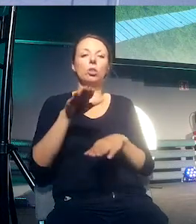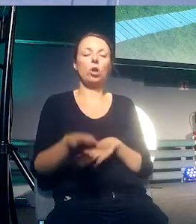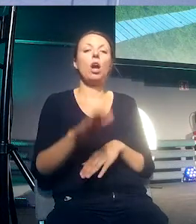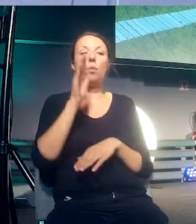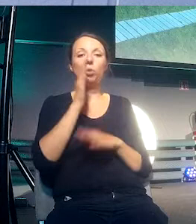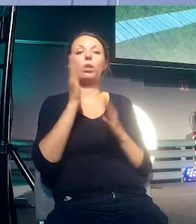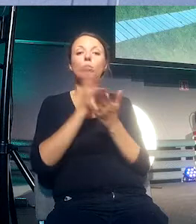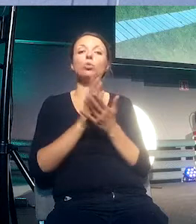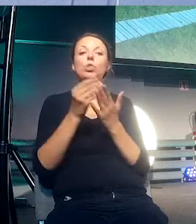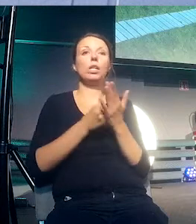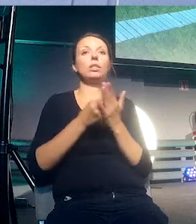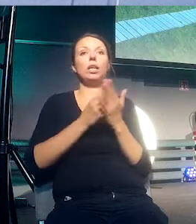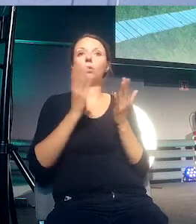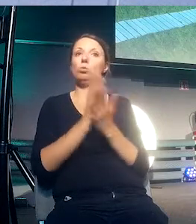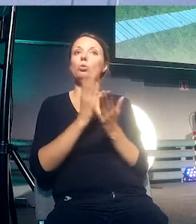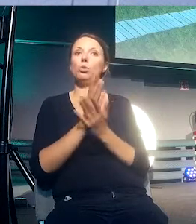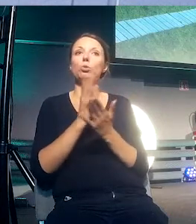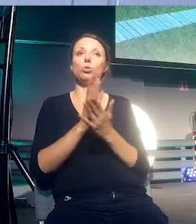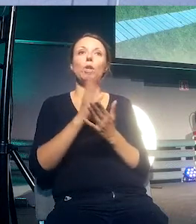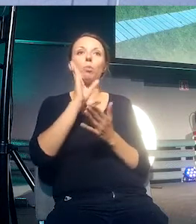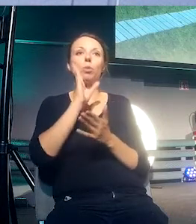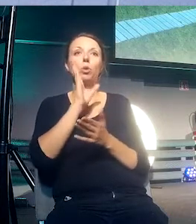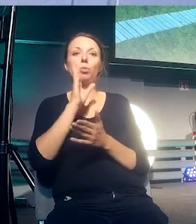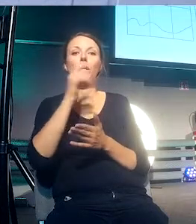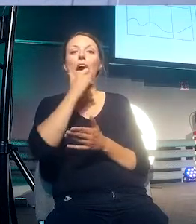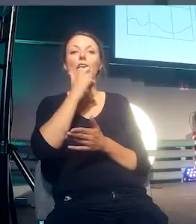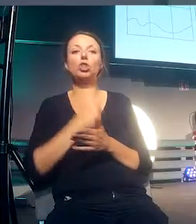takiego Frankensteina. Jak sobie z tym poradzić?